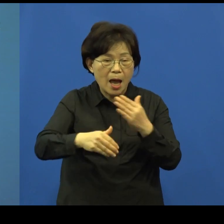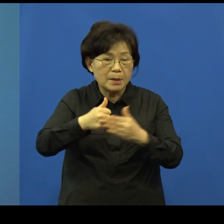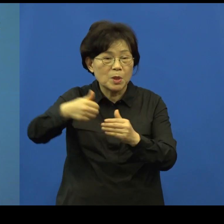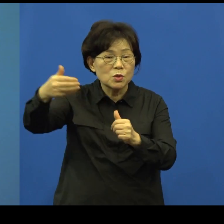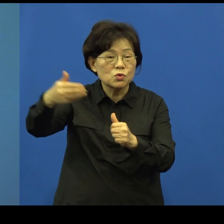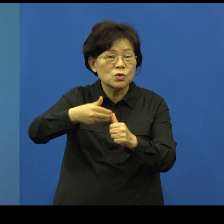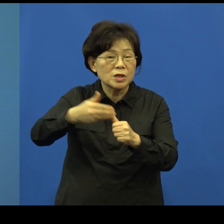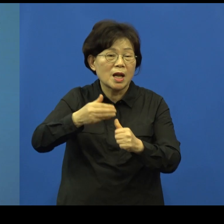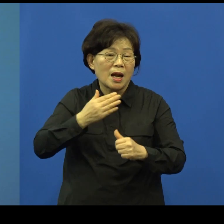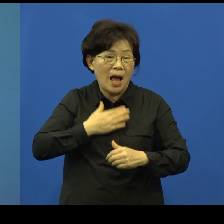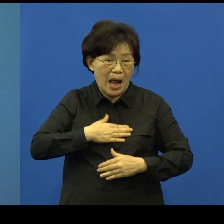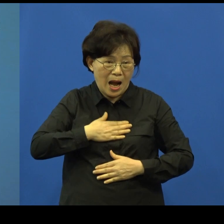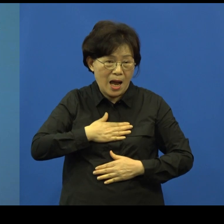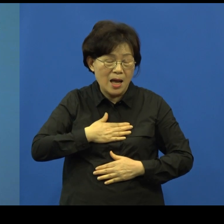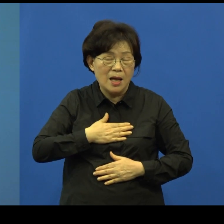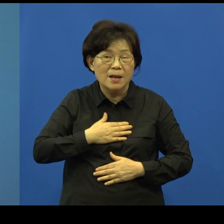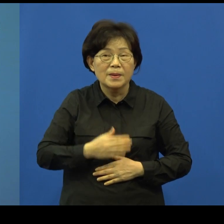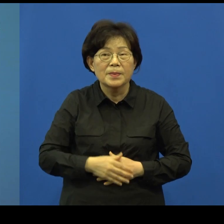걸 알게 되죠.